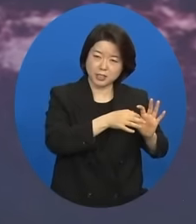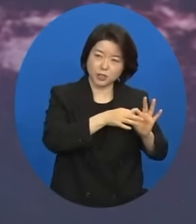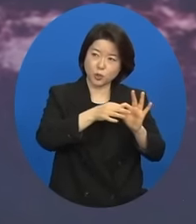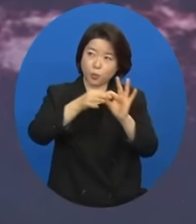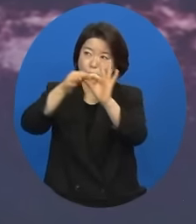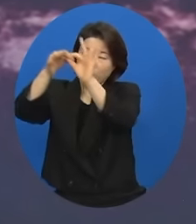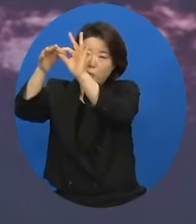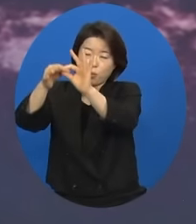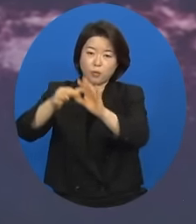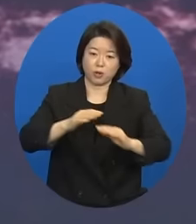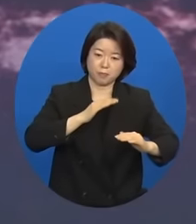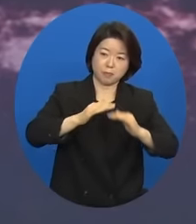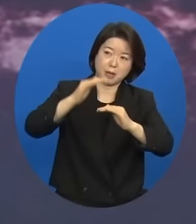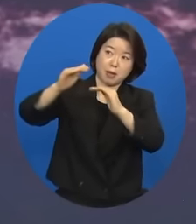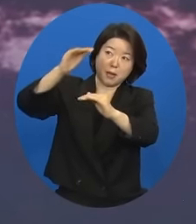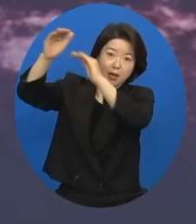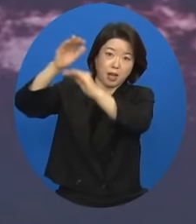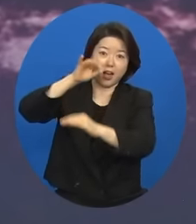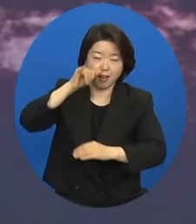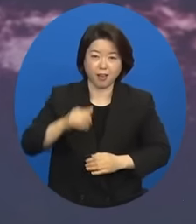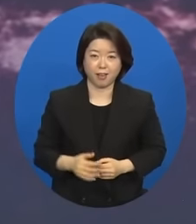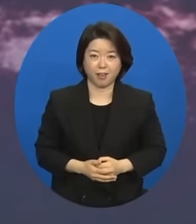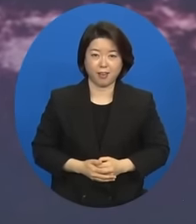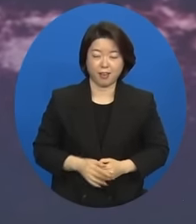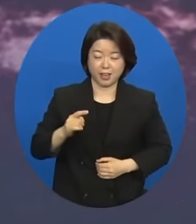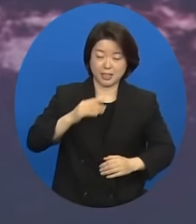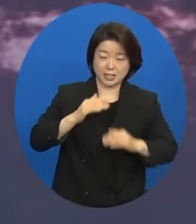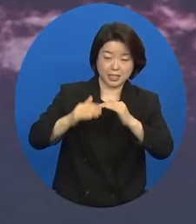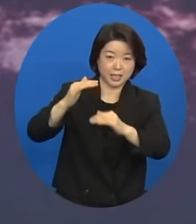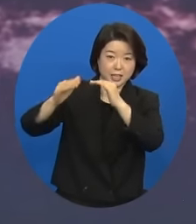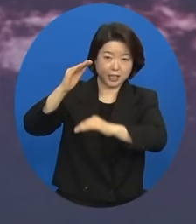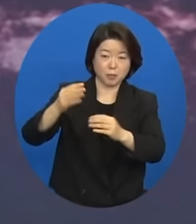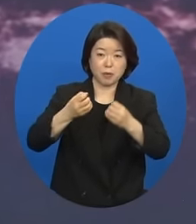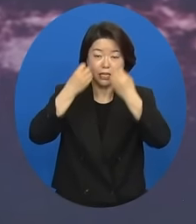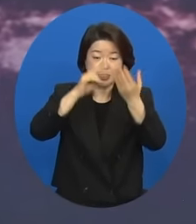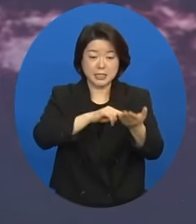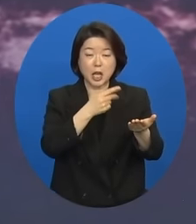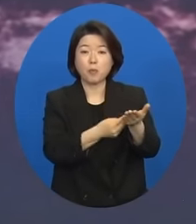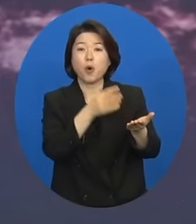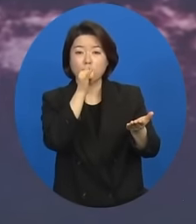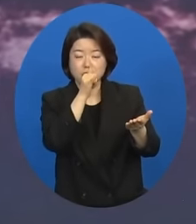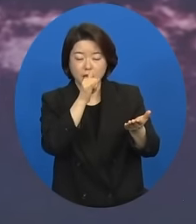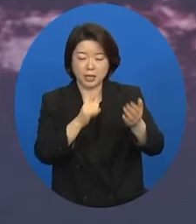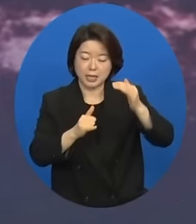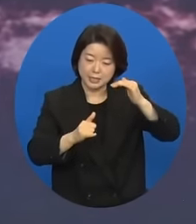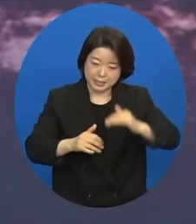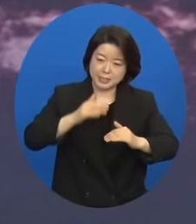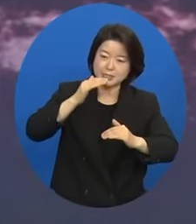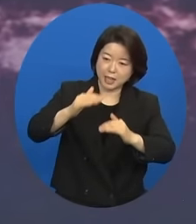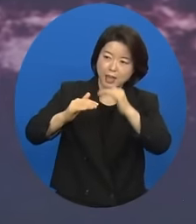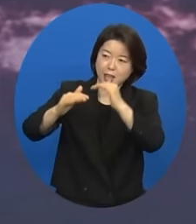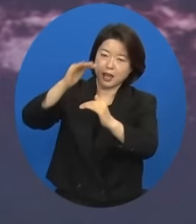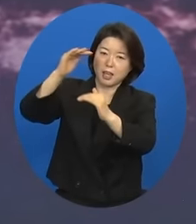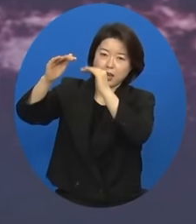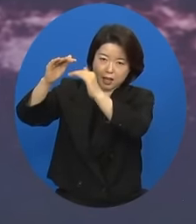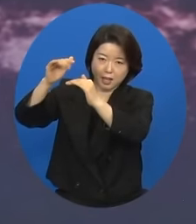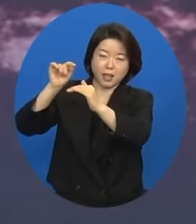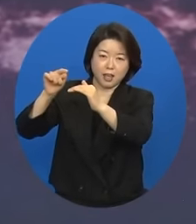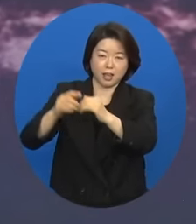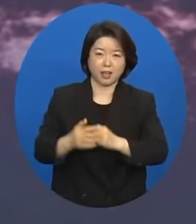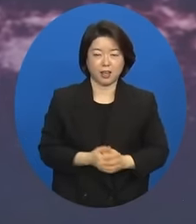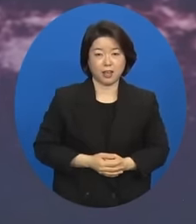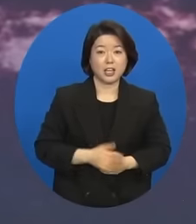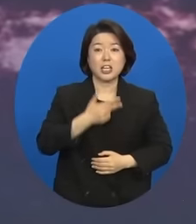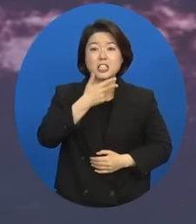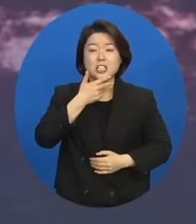연결되 있었다는 것이죠 그래서이 계단이라고 번역을 세 번역에서 해요 계라고 번역을 했고 NIV 성경에서 뭐라고